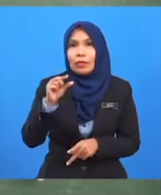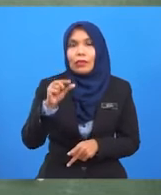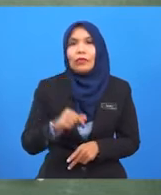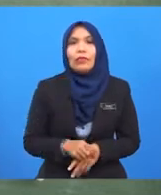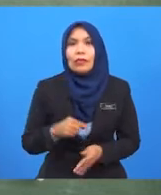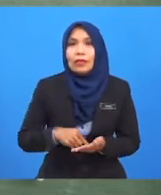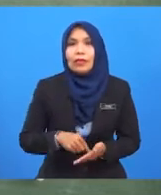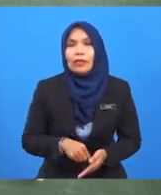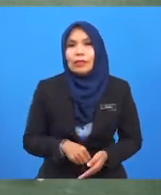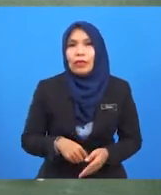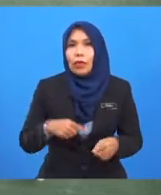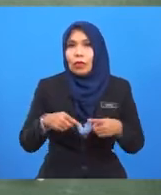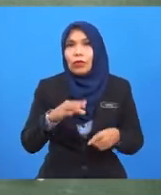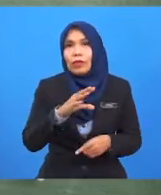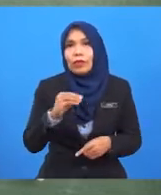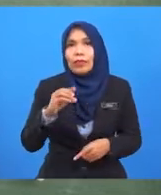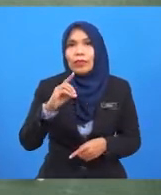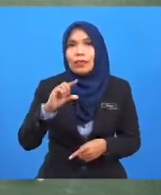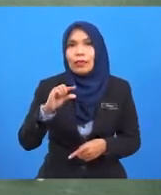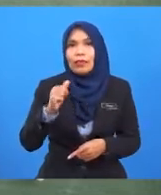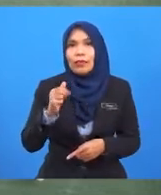dan tuas.